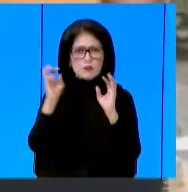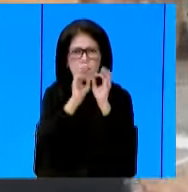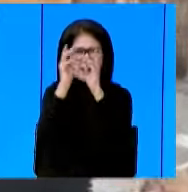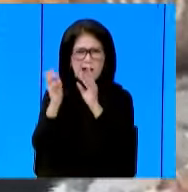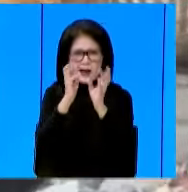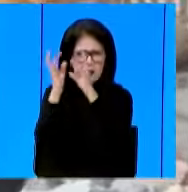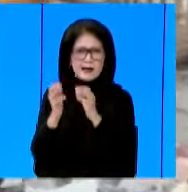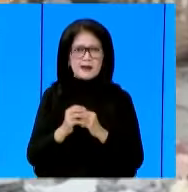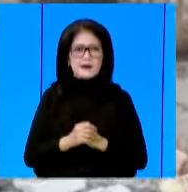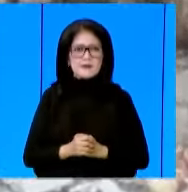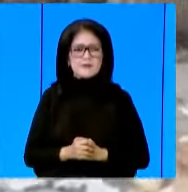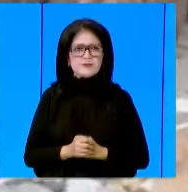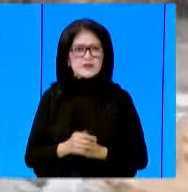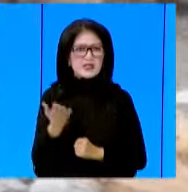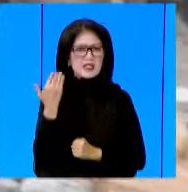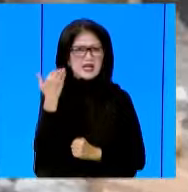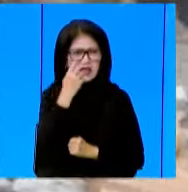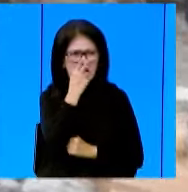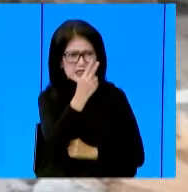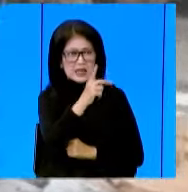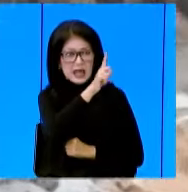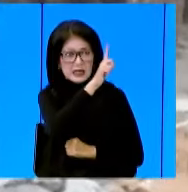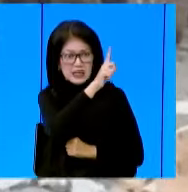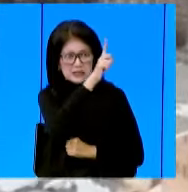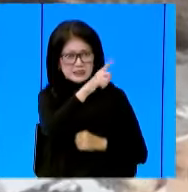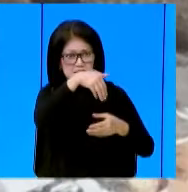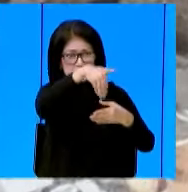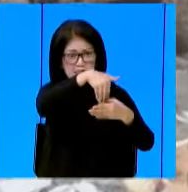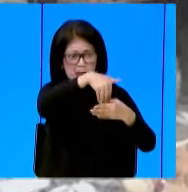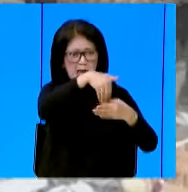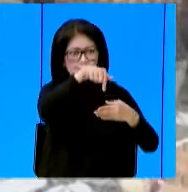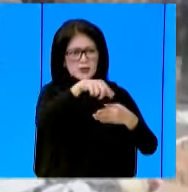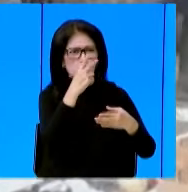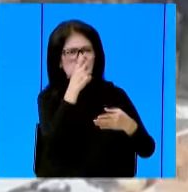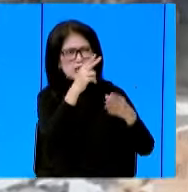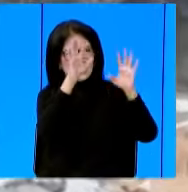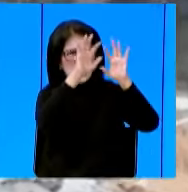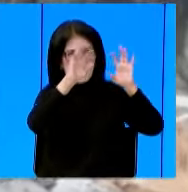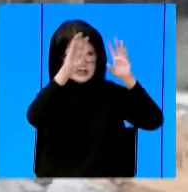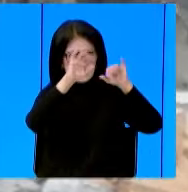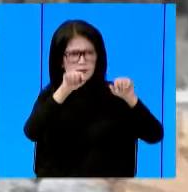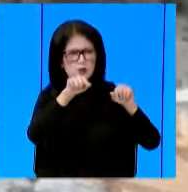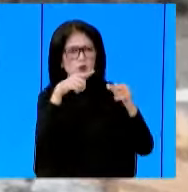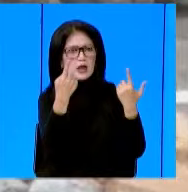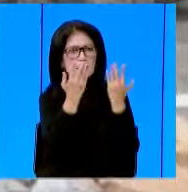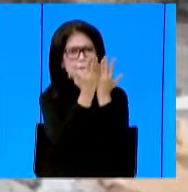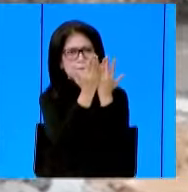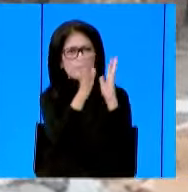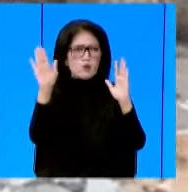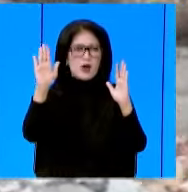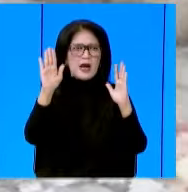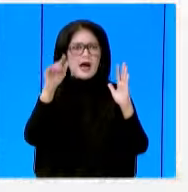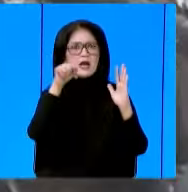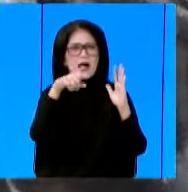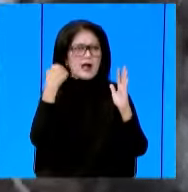atas. Terus? Api langsung dari dalam atas terus keluar asap itu. Terus pintunya dibuka, udah nggak ngatasin, Wis.